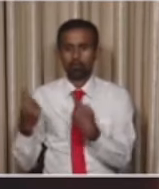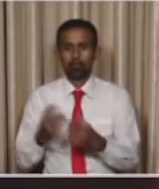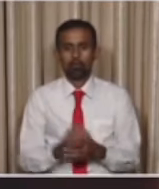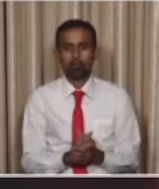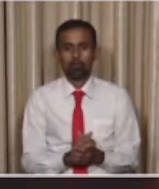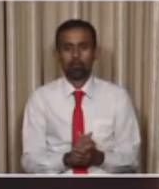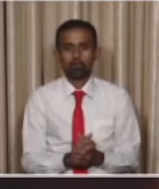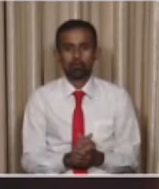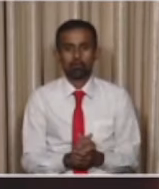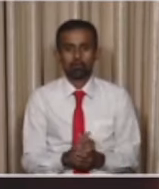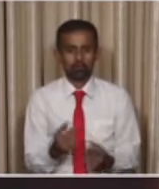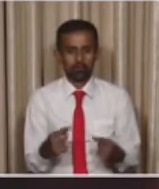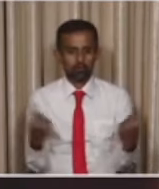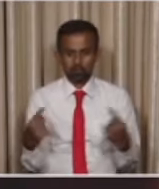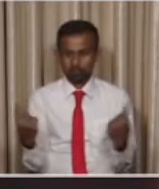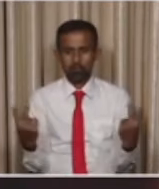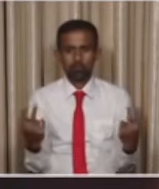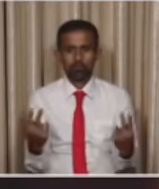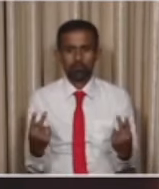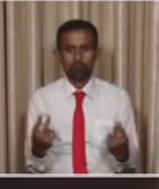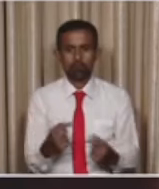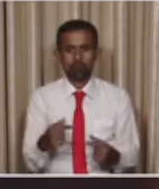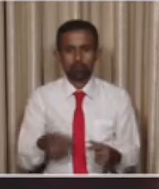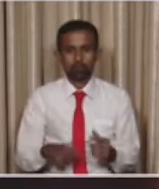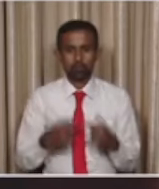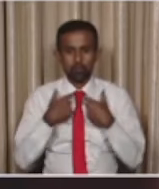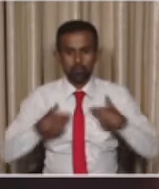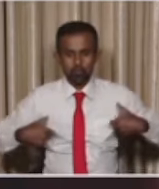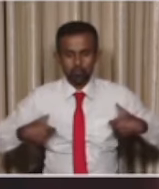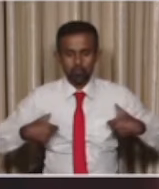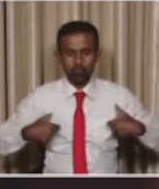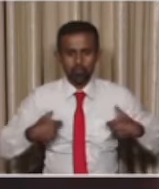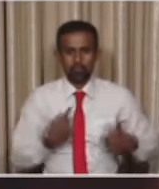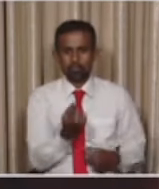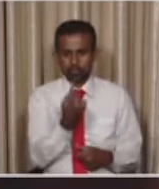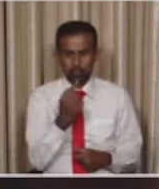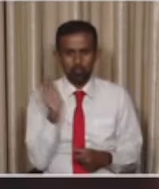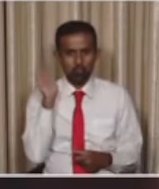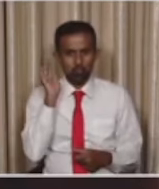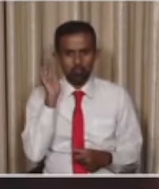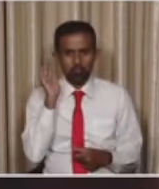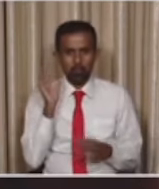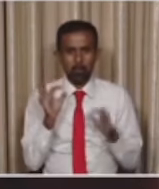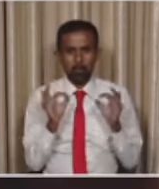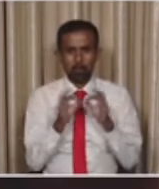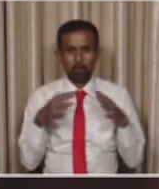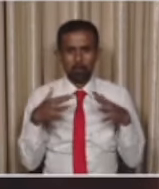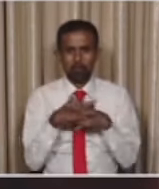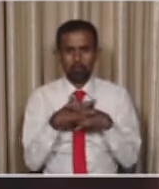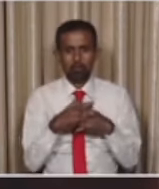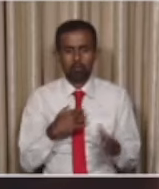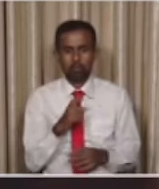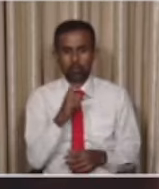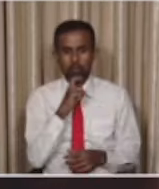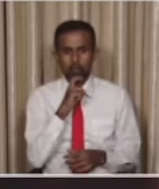කතාවක් දෙවිදියක් තියෙනවා දැන් මමත් අද මේ නීතිඥයෙකුට මට මේ කතාව ආරංචි වුණාට පස්සේ මම බණ්ඩාරවිල අපේ උසාවියේ